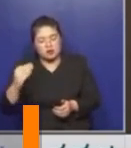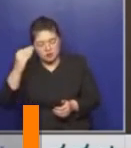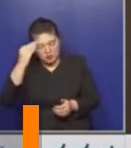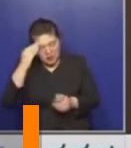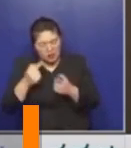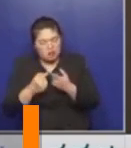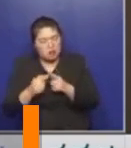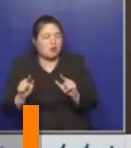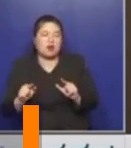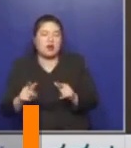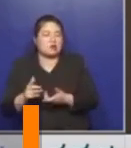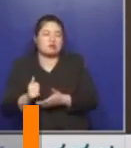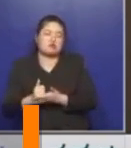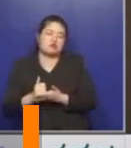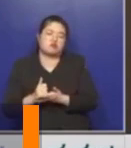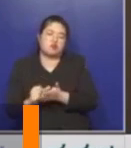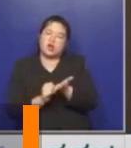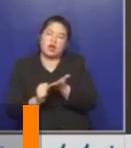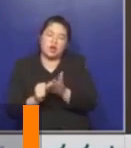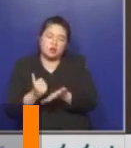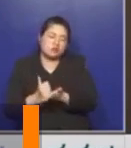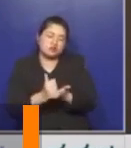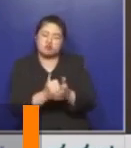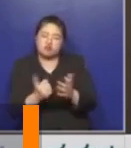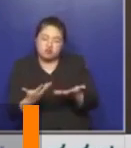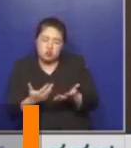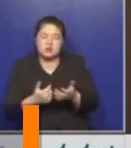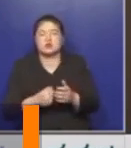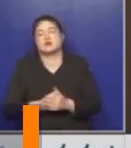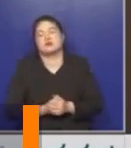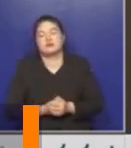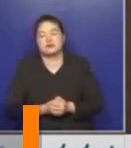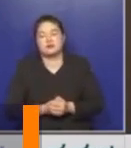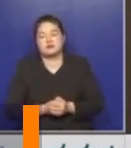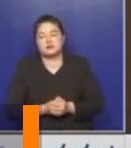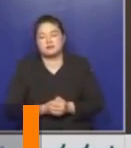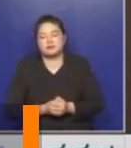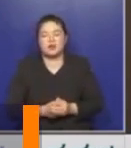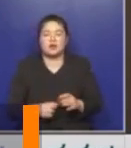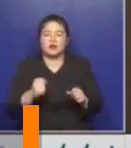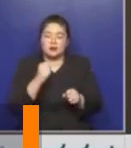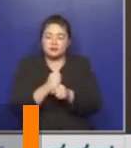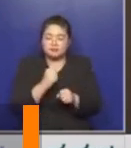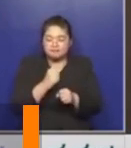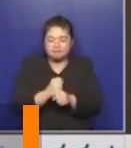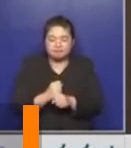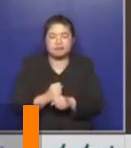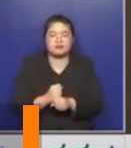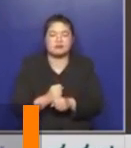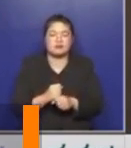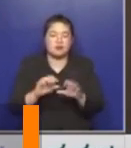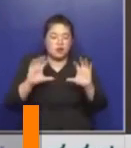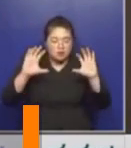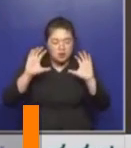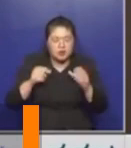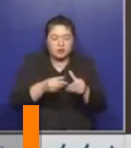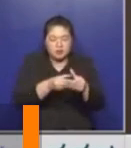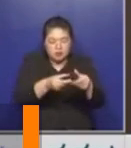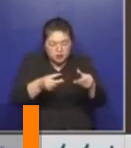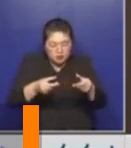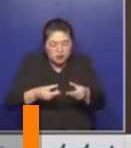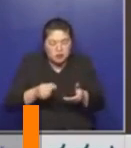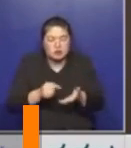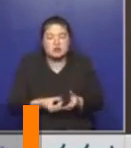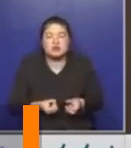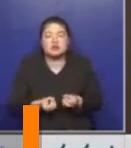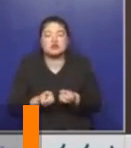ยังเพิกเฉยอยู่โอ้ไม่คืบหน้าเลยนะครับเรื่องการบริหารราชการแผ่นดินครับมีการออกหนังสือไปยังองค์กร